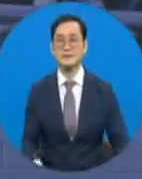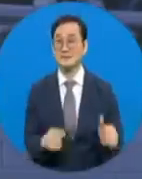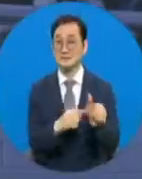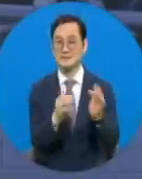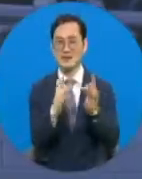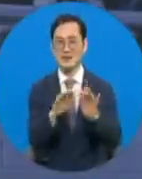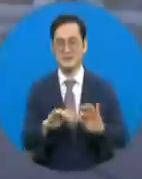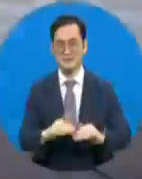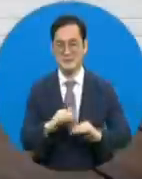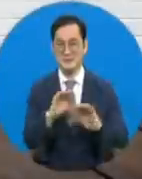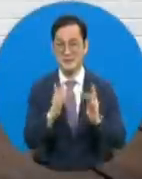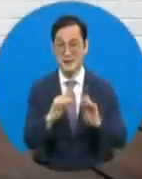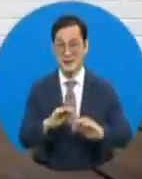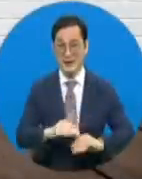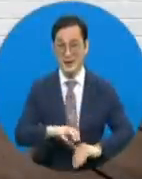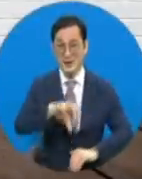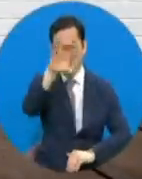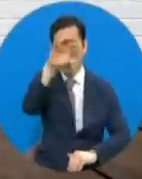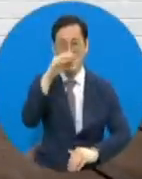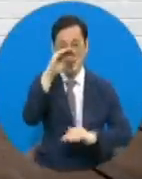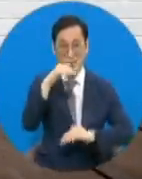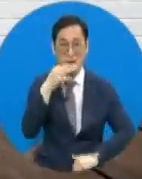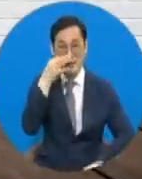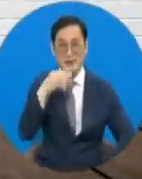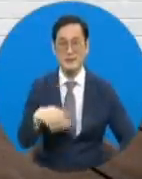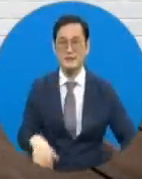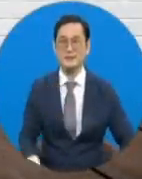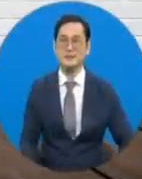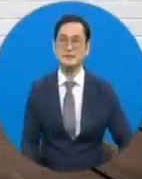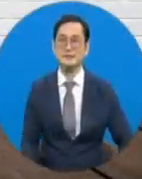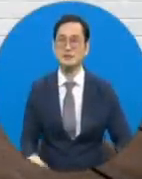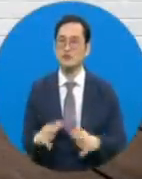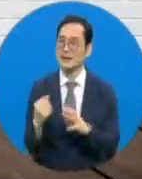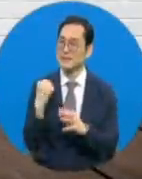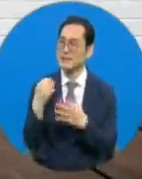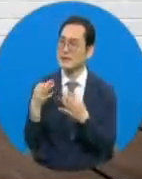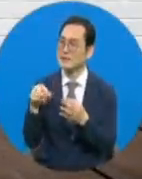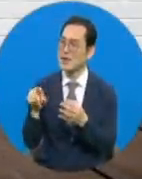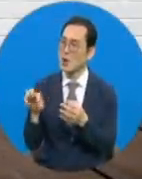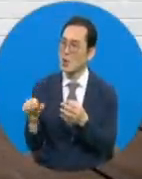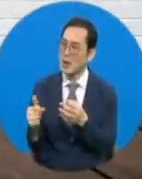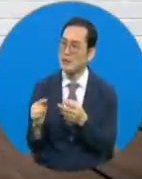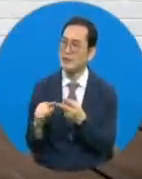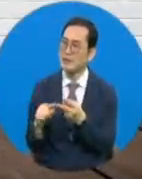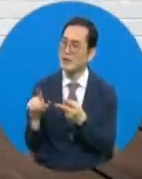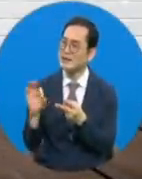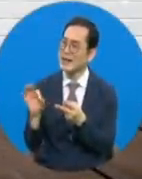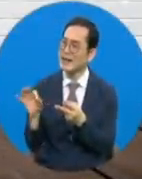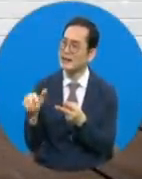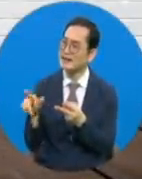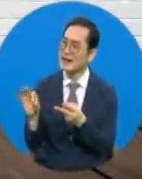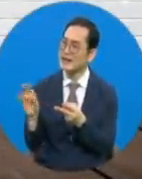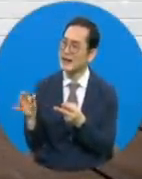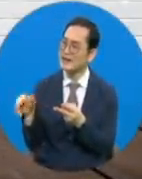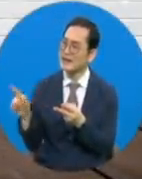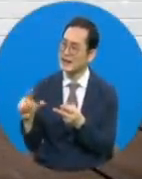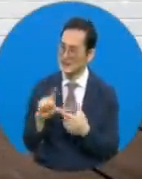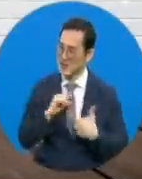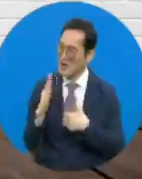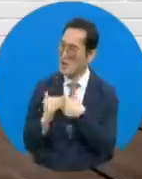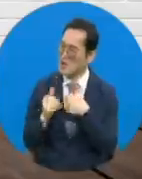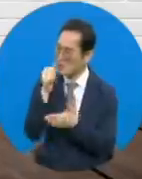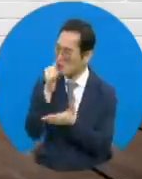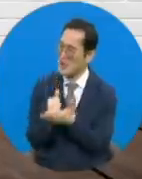SNS 글을 한번 보겠습니다. 국민의힘 김성원 의원과 장해찬 최고위원을 허위사실 적시에 의한 명예훼손죄로